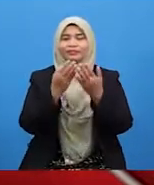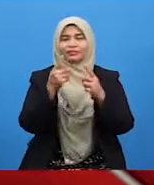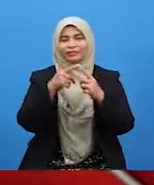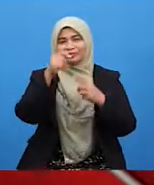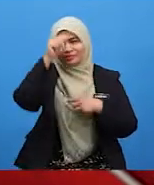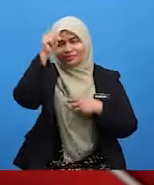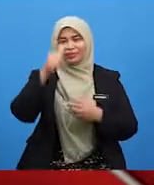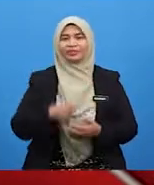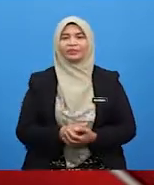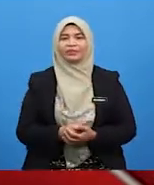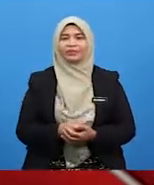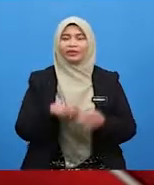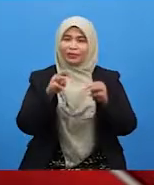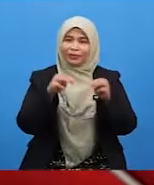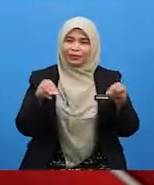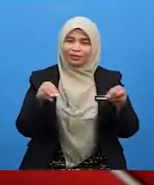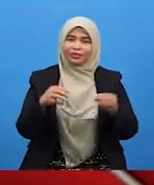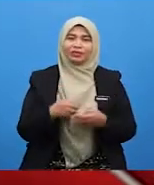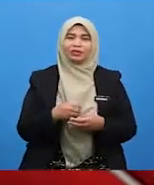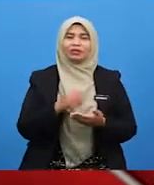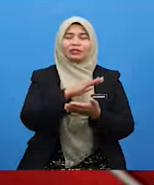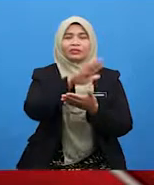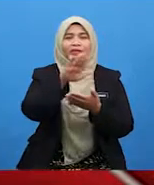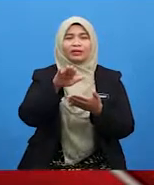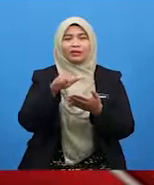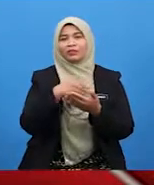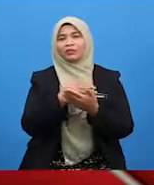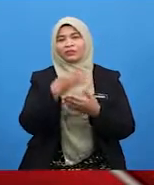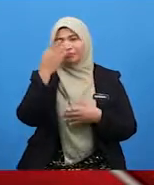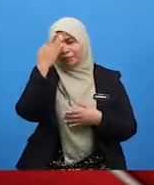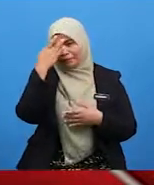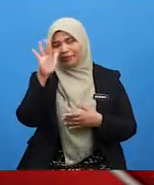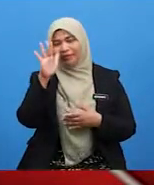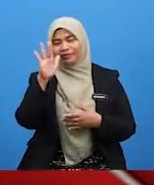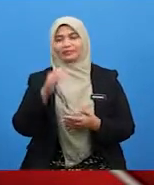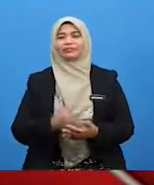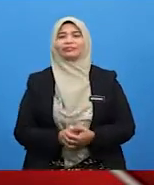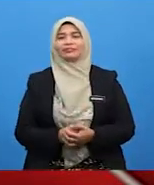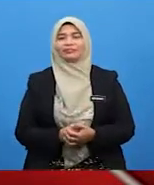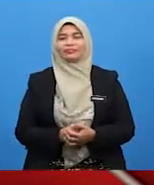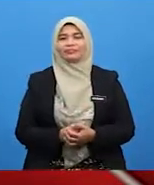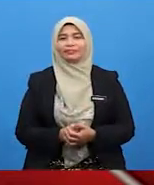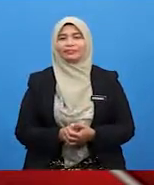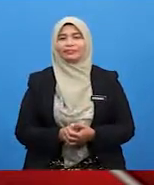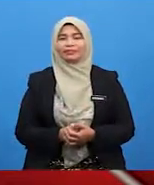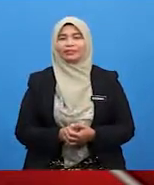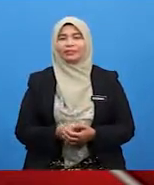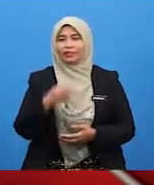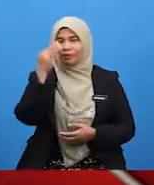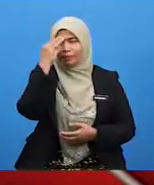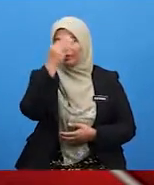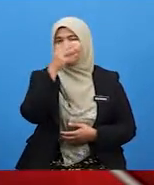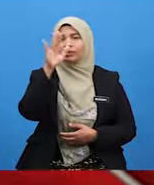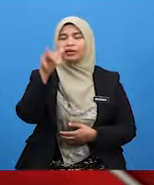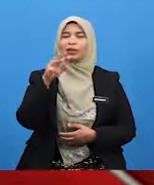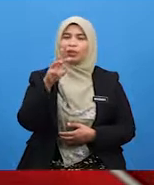Alhamdulillah. Murid-murid, sungguh bijak, sungguh pandai murid-murid ustaz. Malaikat yang